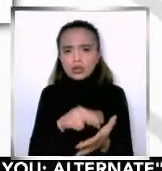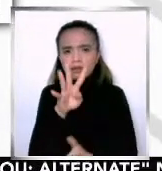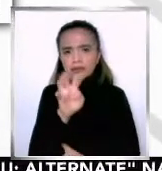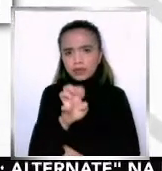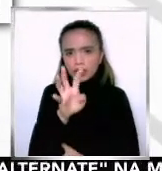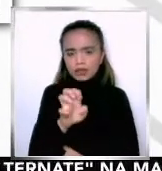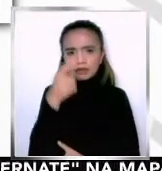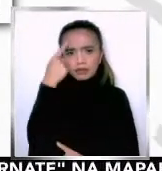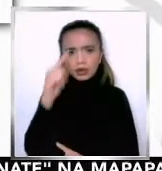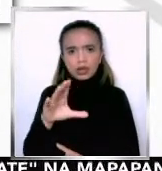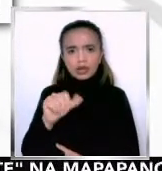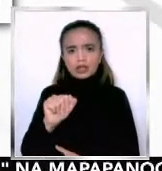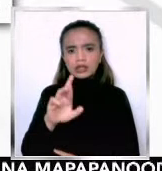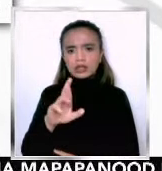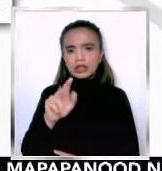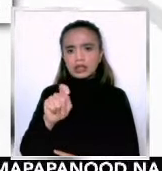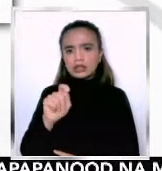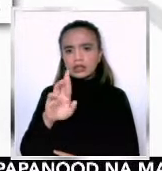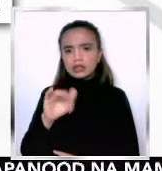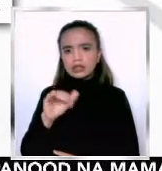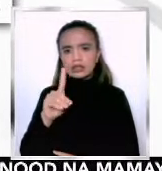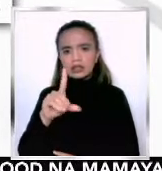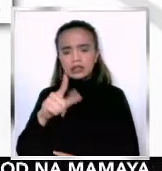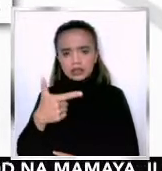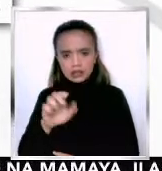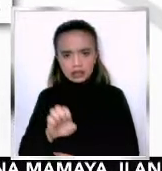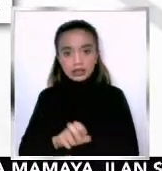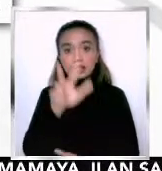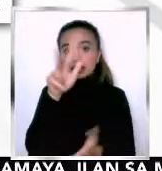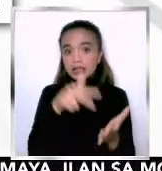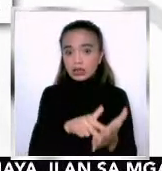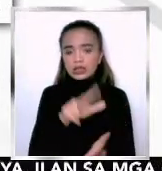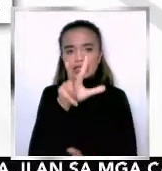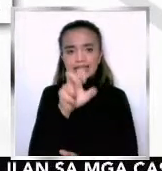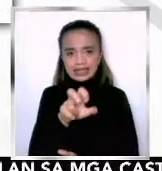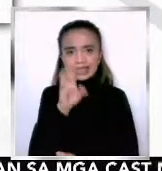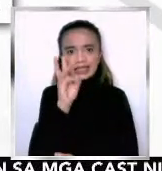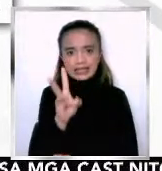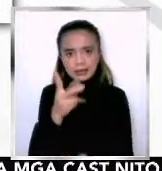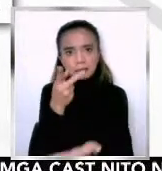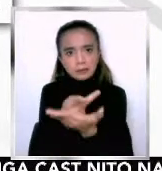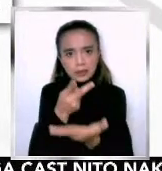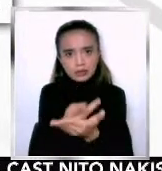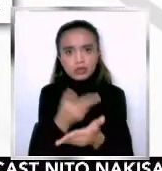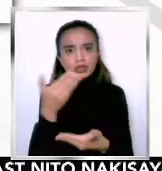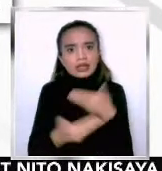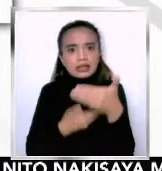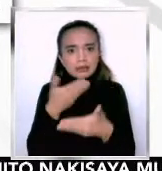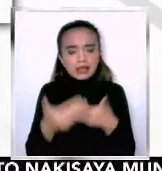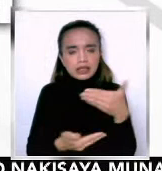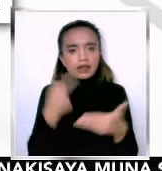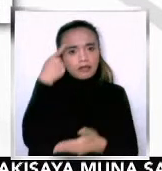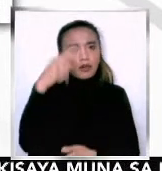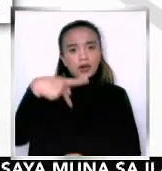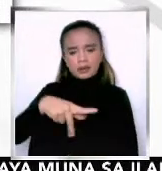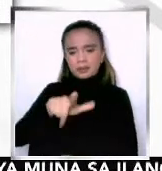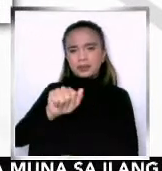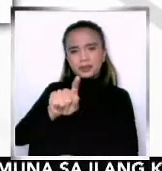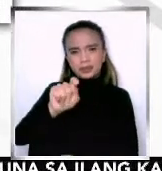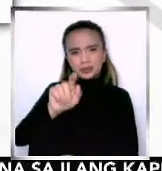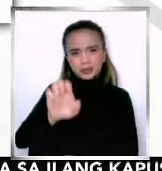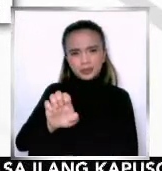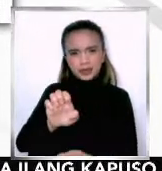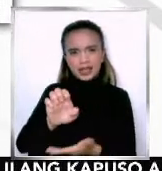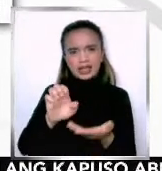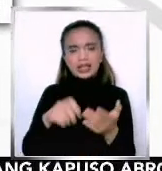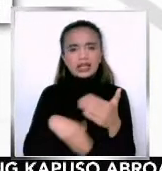cartridge-based. Sa pribadong pasilidad, 3,360 pesos ang halaga ng procedure para sa plate-based habang 2,940 pesos